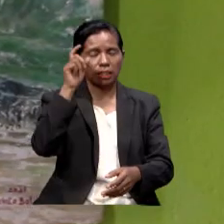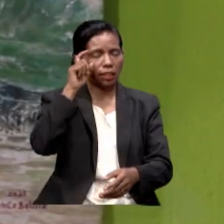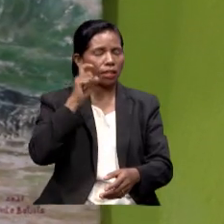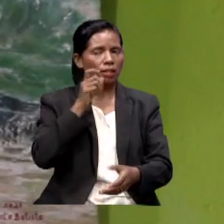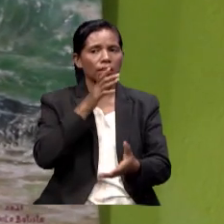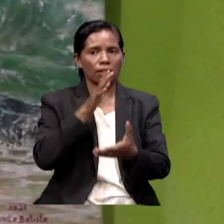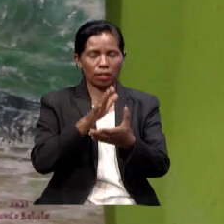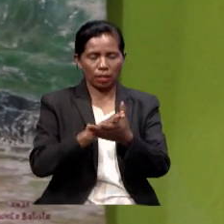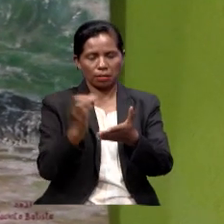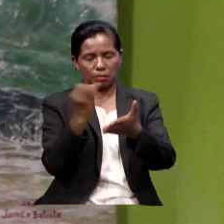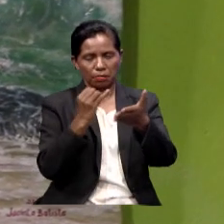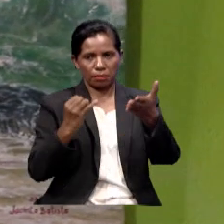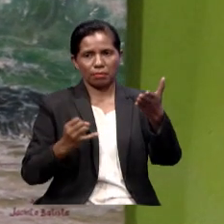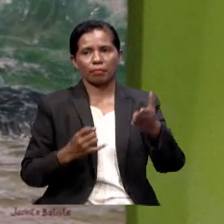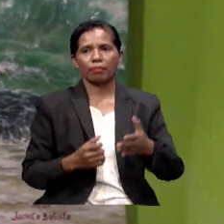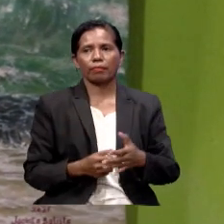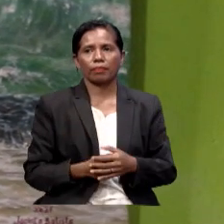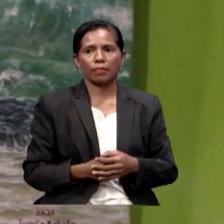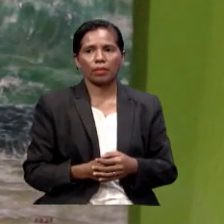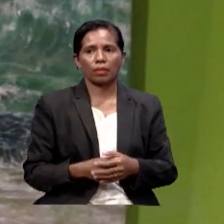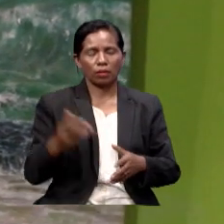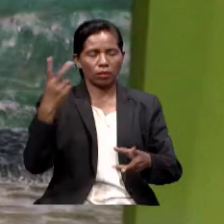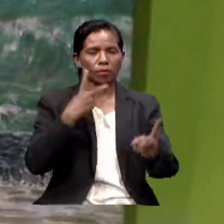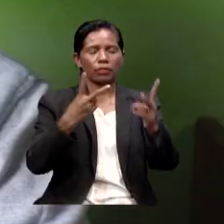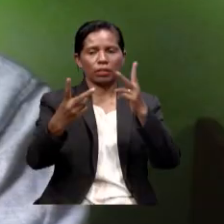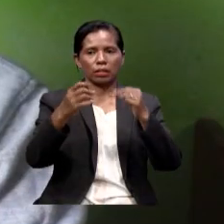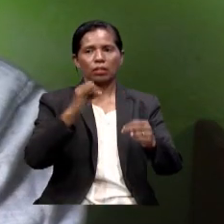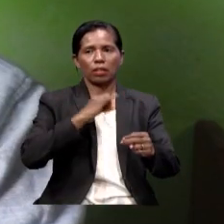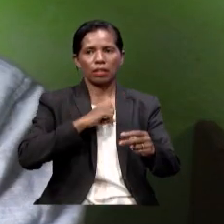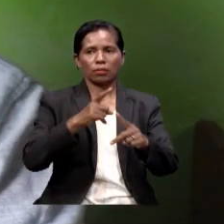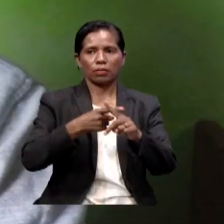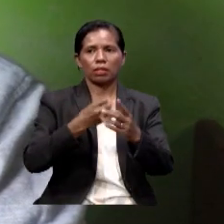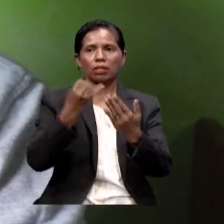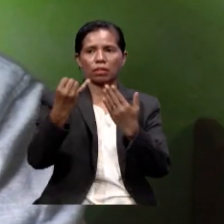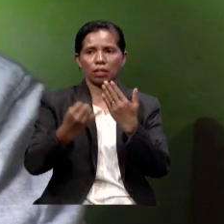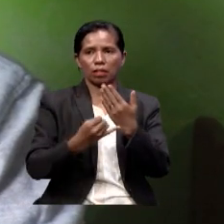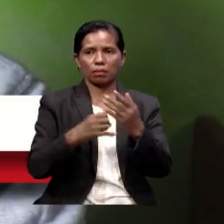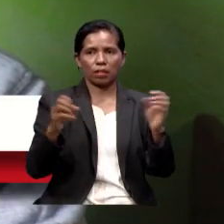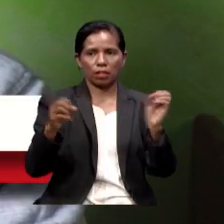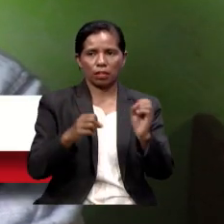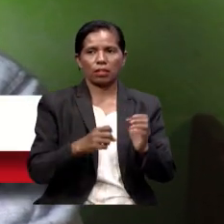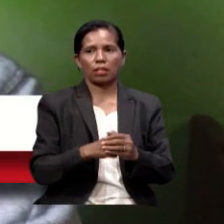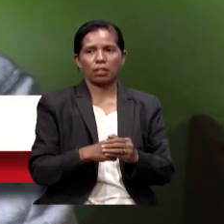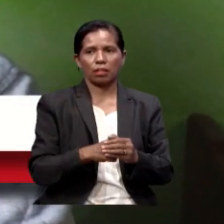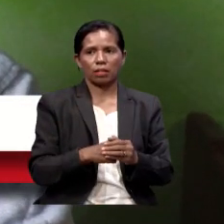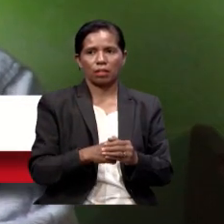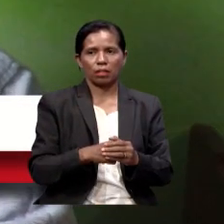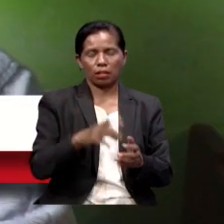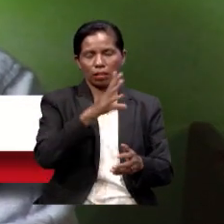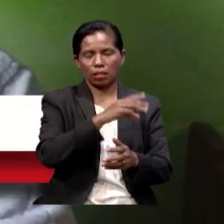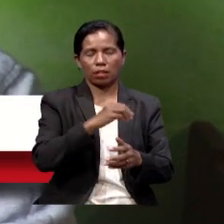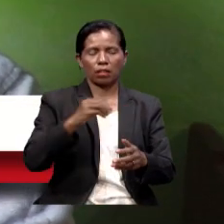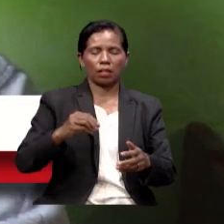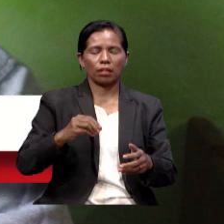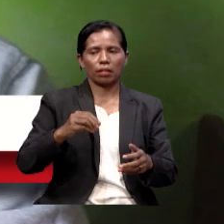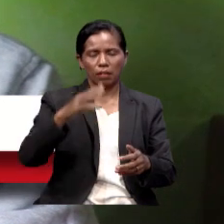Maung. Natona dia natu mai visita hau ya be janeiro ne masla konsege ta mana kristi ne mamor skala funda